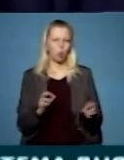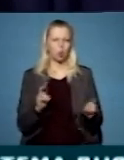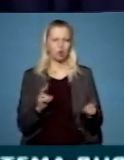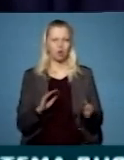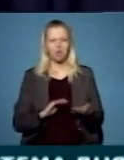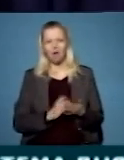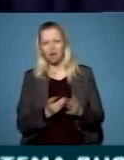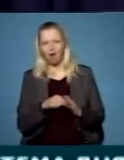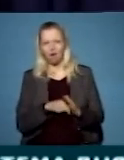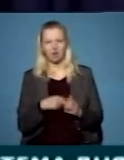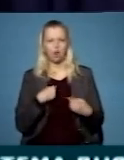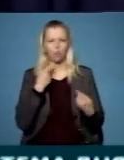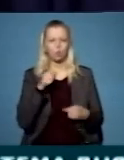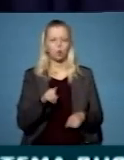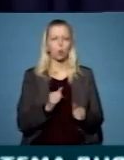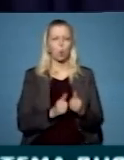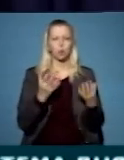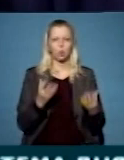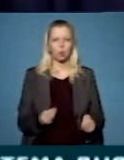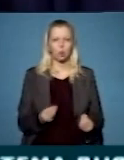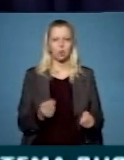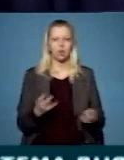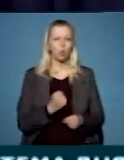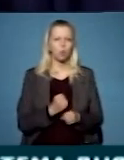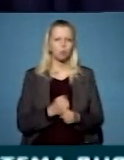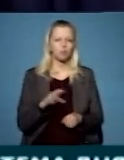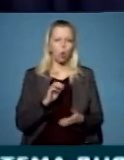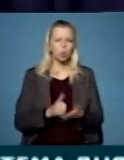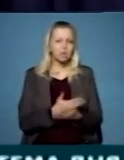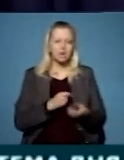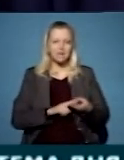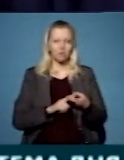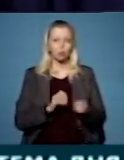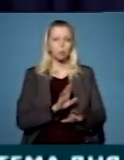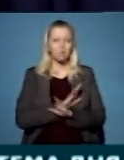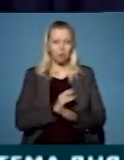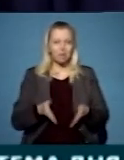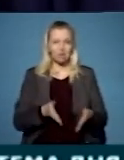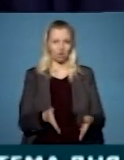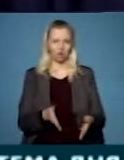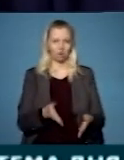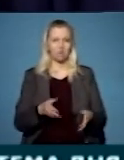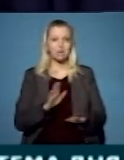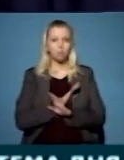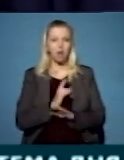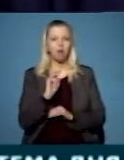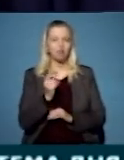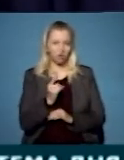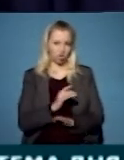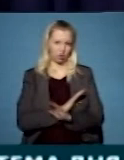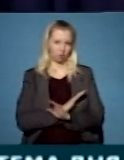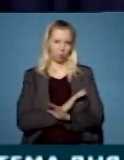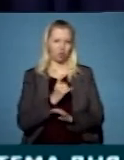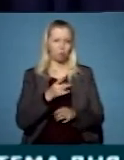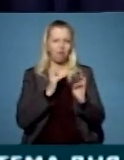якісних характеристик. Я говорю про те, що кожного дня треба робити все від нас залежне, щоб смертність на дорогах, смертність дитяча, смертність,